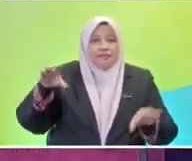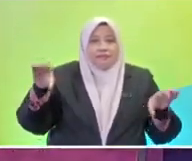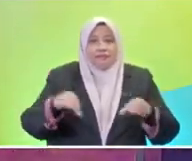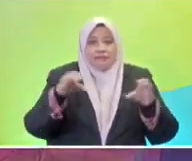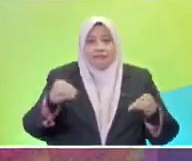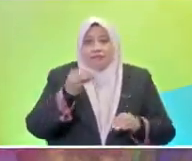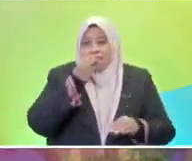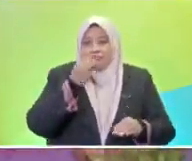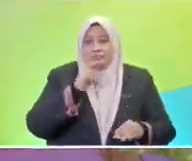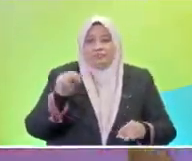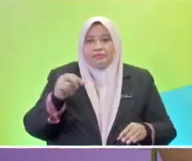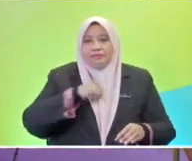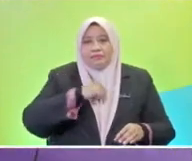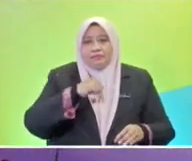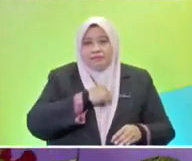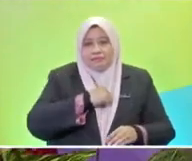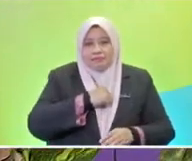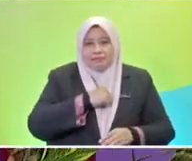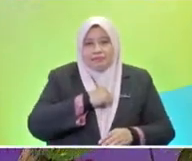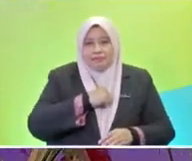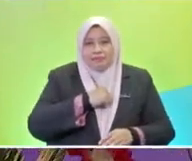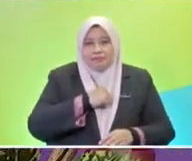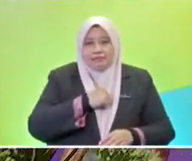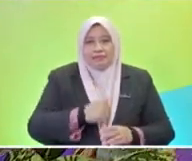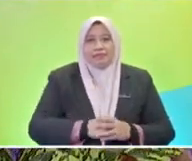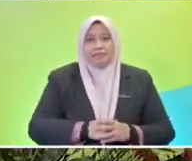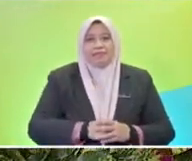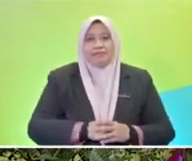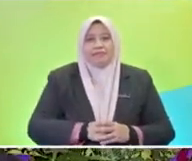Buat makanan sendiri.